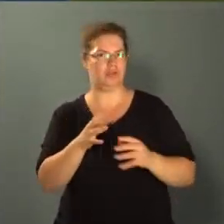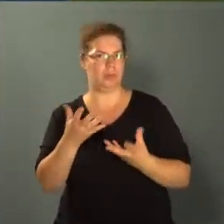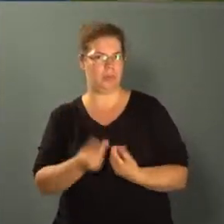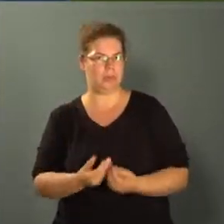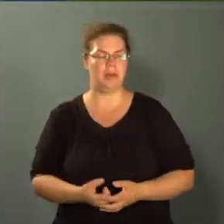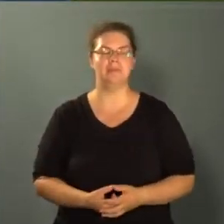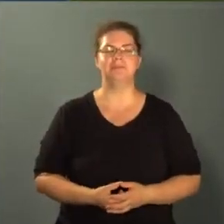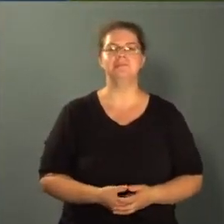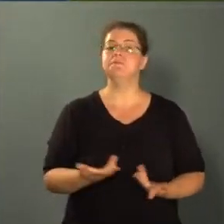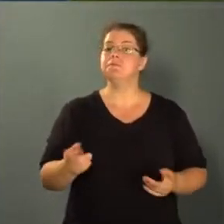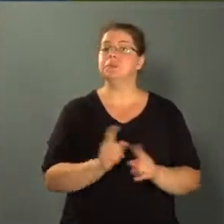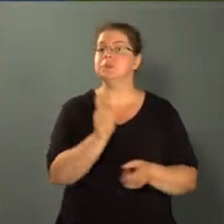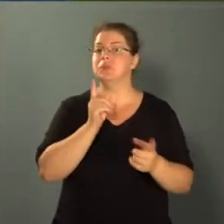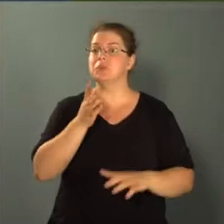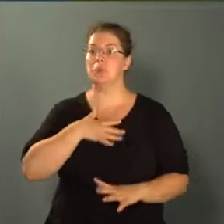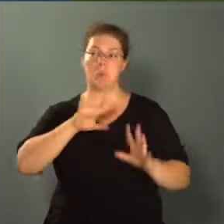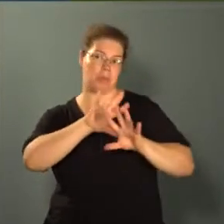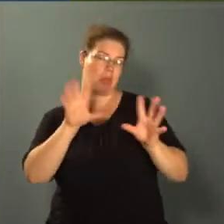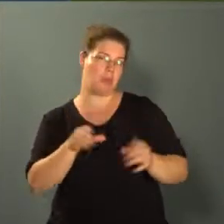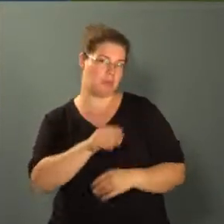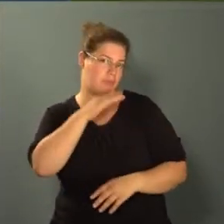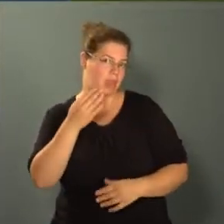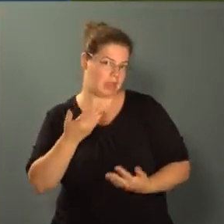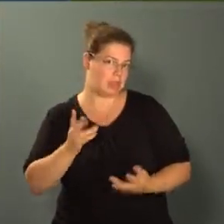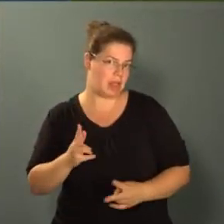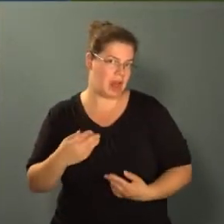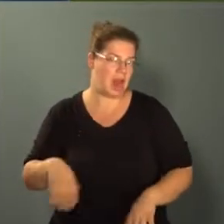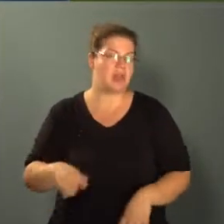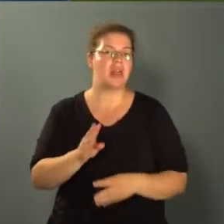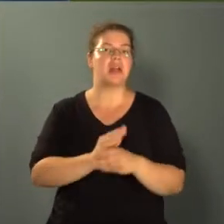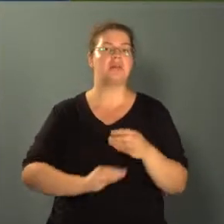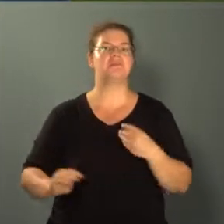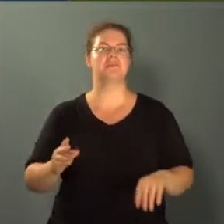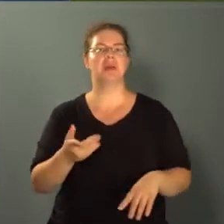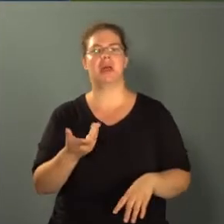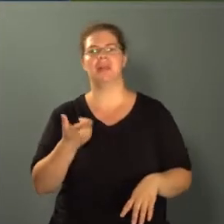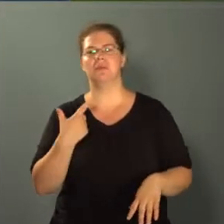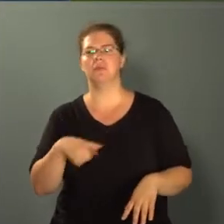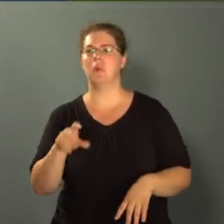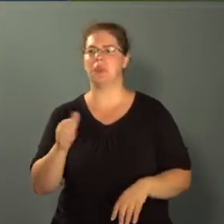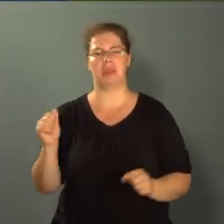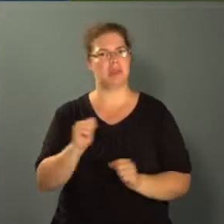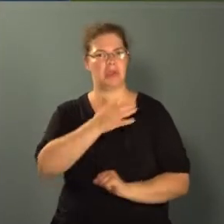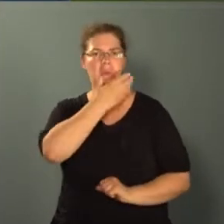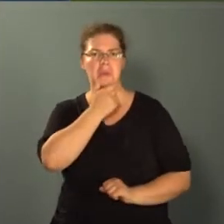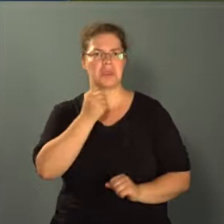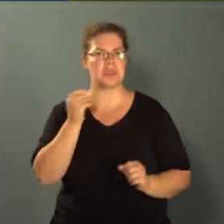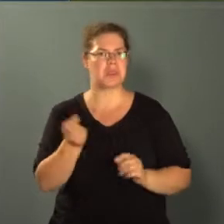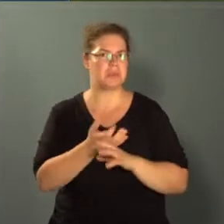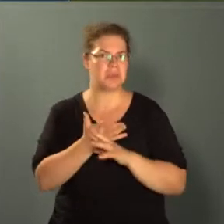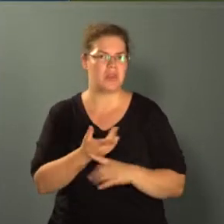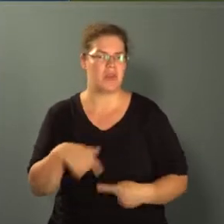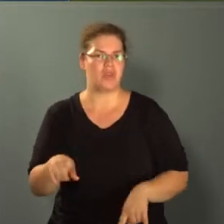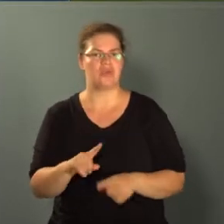csapattal? Úgy gondolom, hogy összességében elégedettek lehetünk, hiszen volt egy nagyon szép tavaszunk,